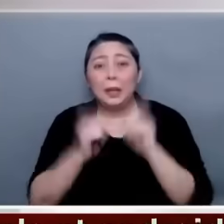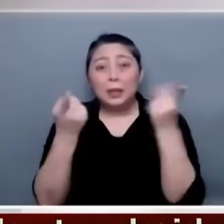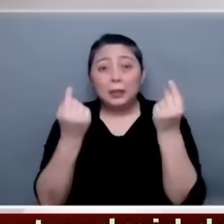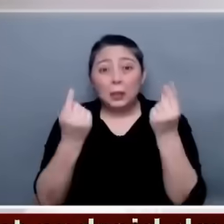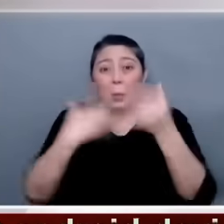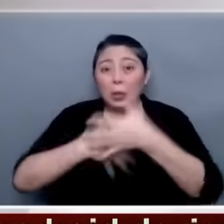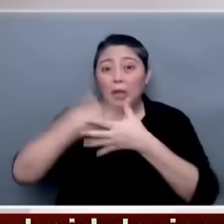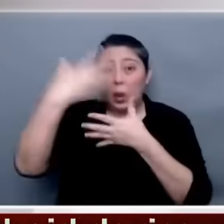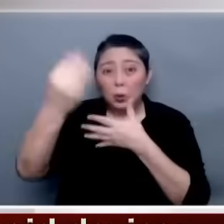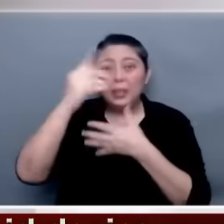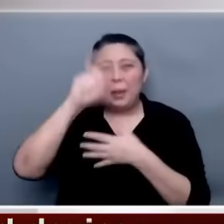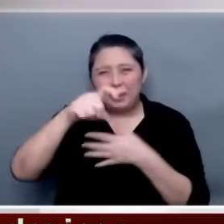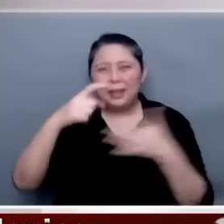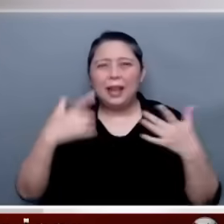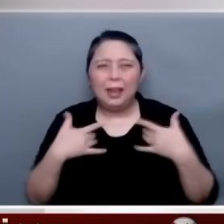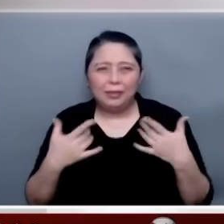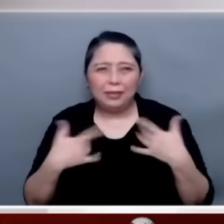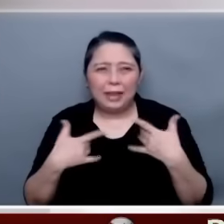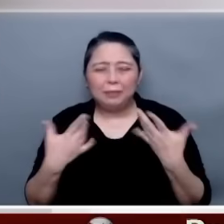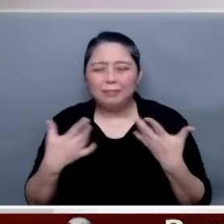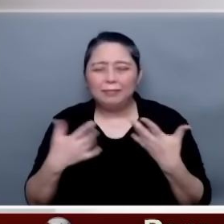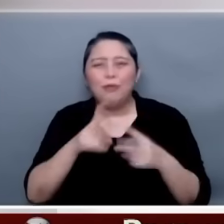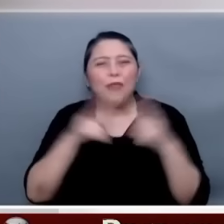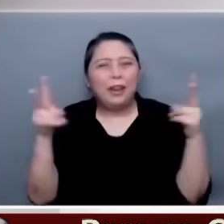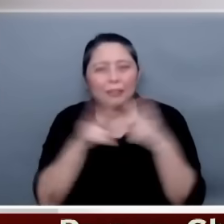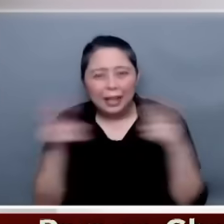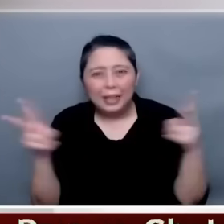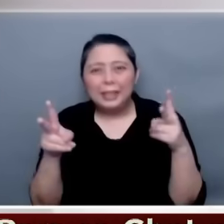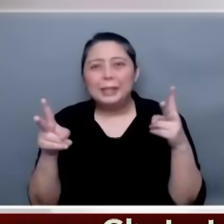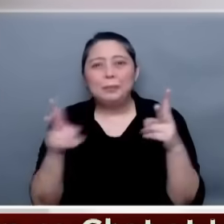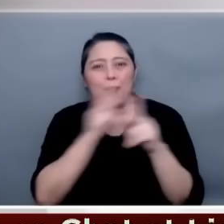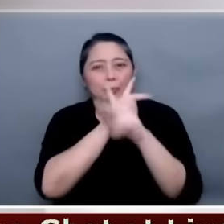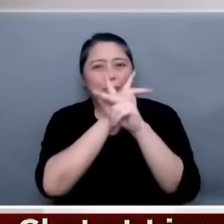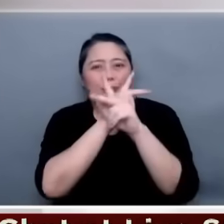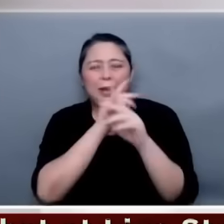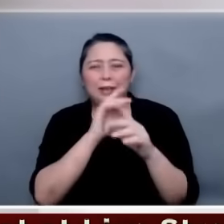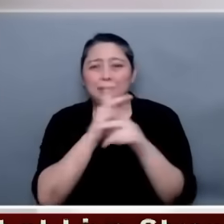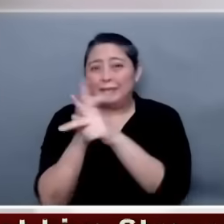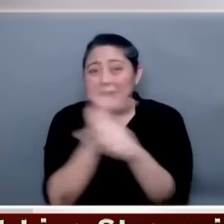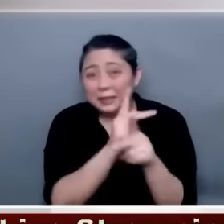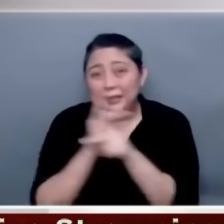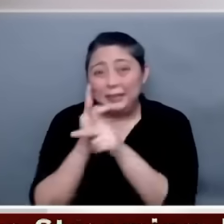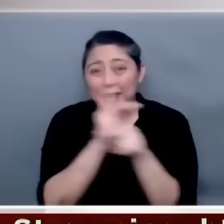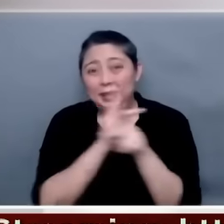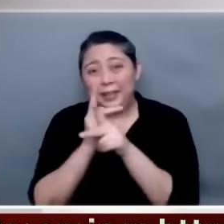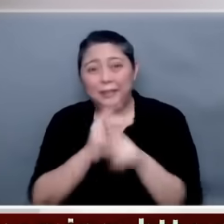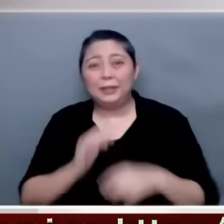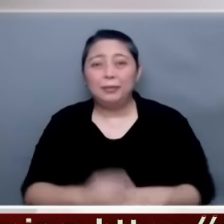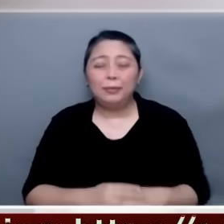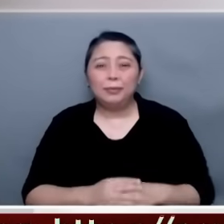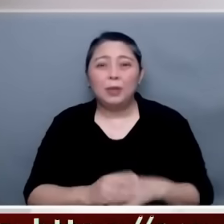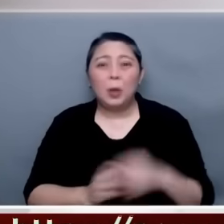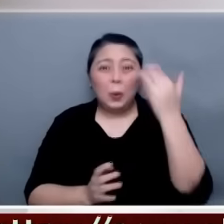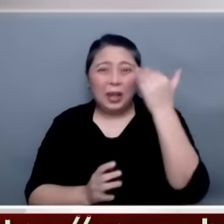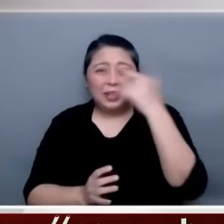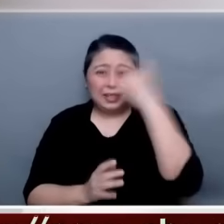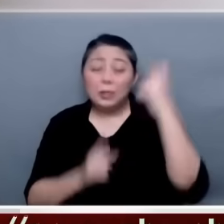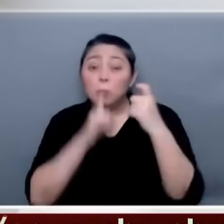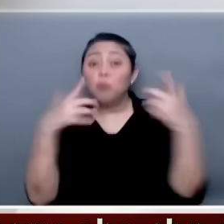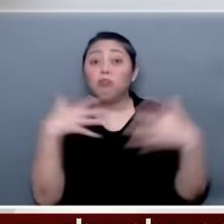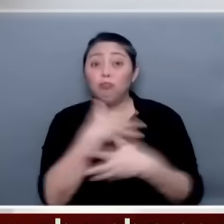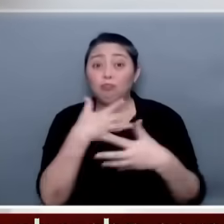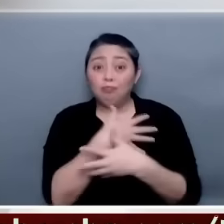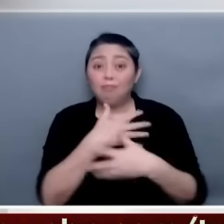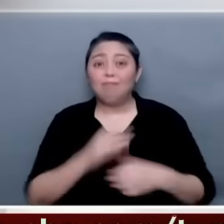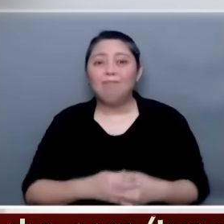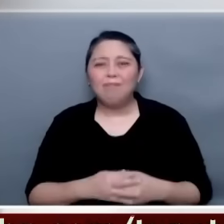pasyalan. May kaba pa rin pero nakakaawa yung bata kasi pagka parang almost 2 years nasa bahay